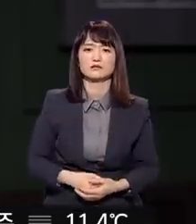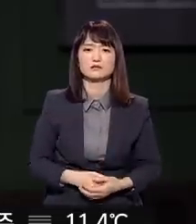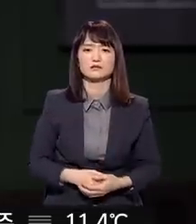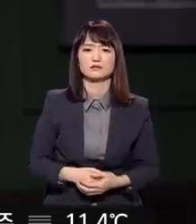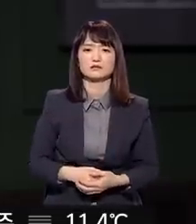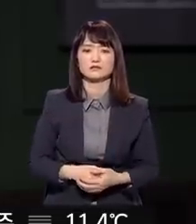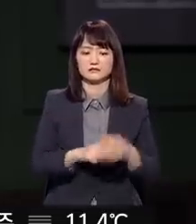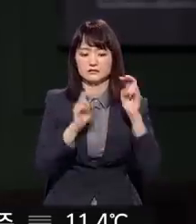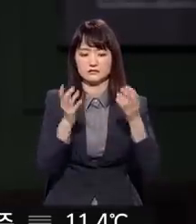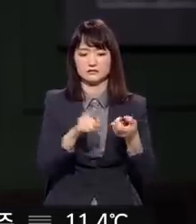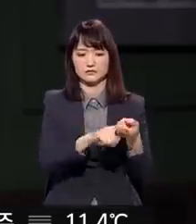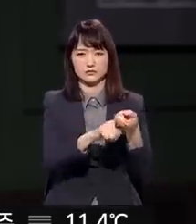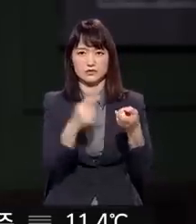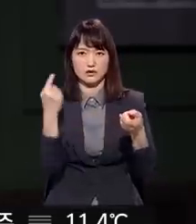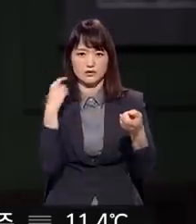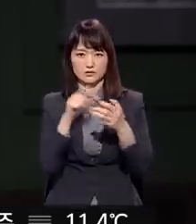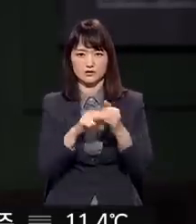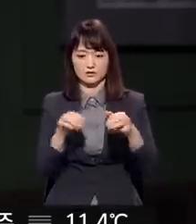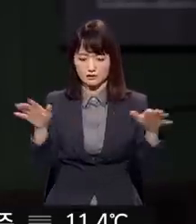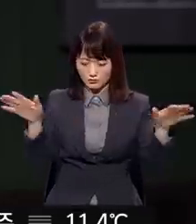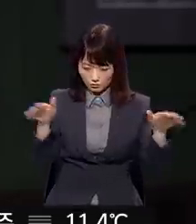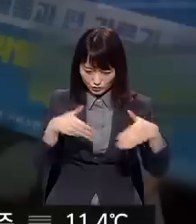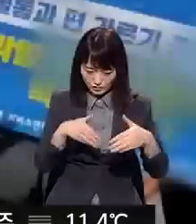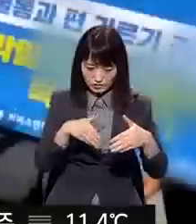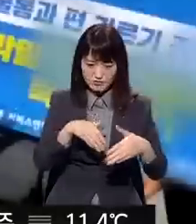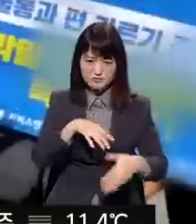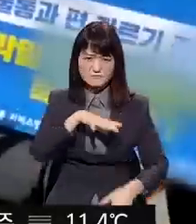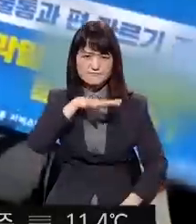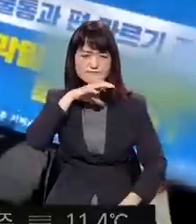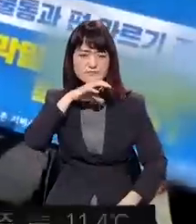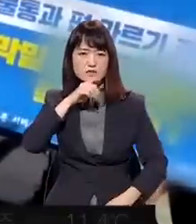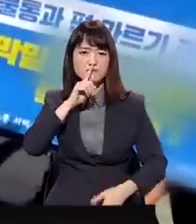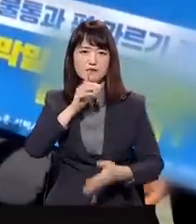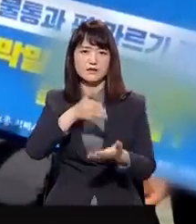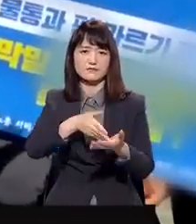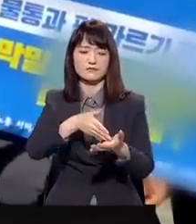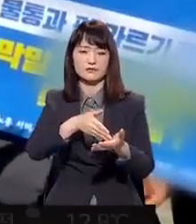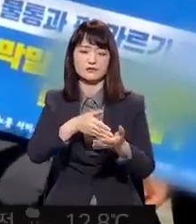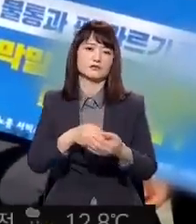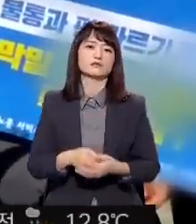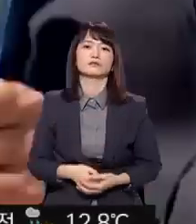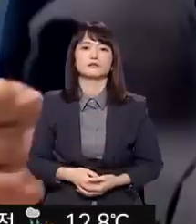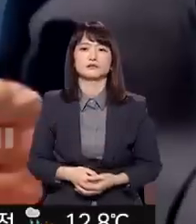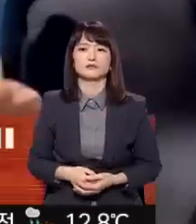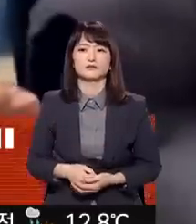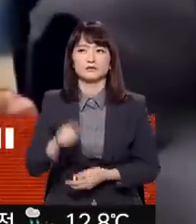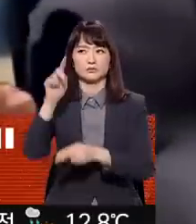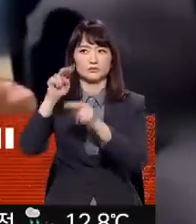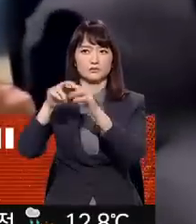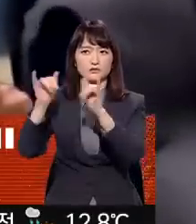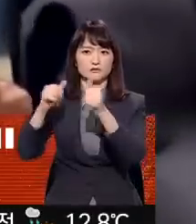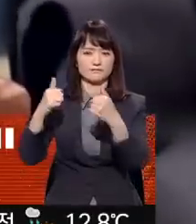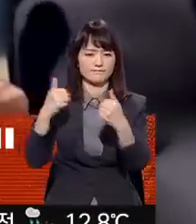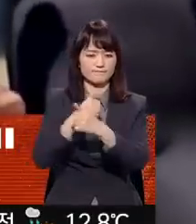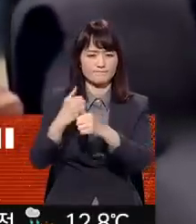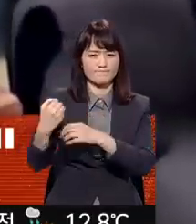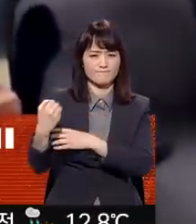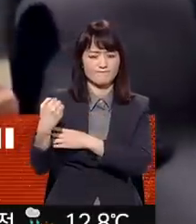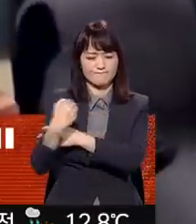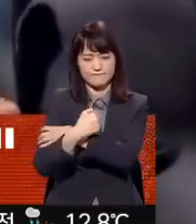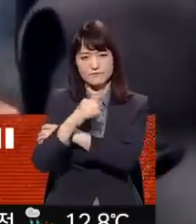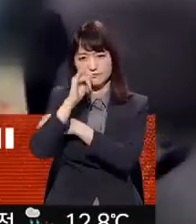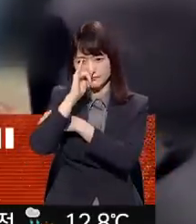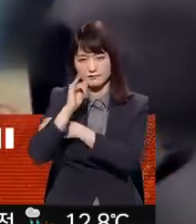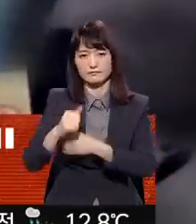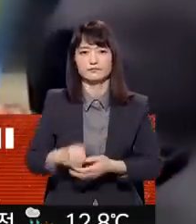노조가 어제 기자회견까지 하면서 항의를 했는데요. 이 상급 관리자 같은 경우에는 인사권을 쥐고 막강한 영향력을 행사하는 사람이었다고